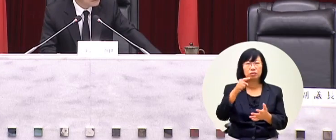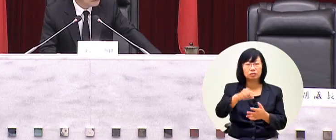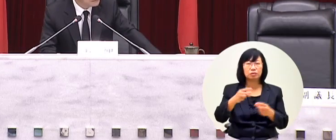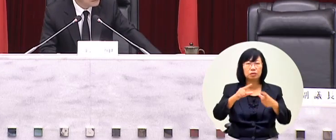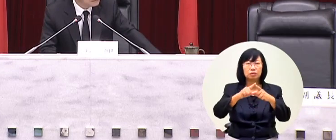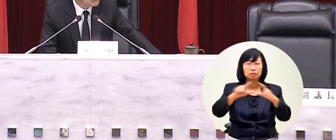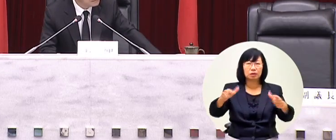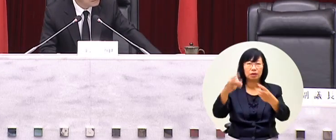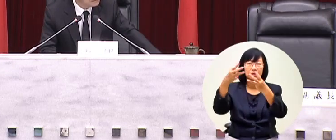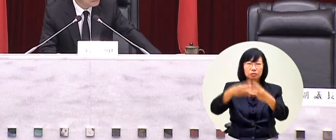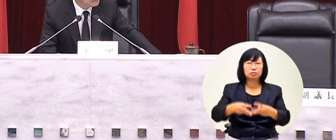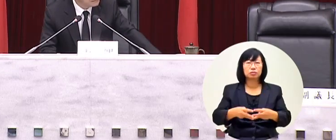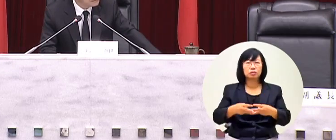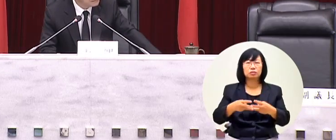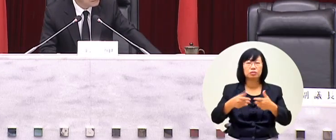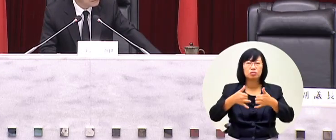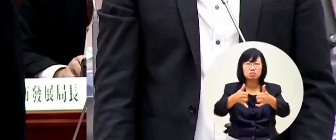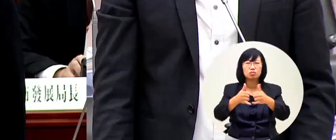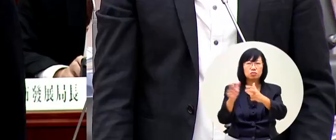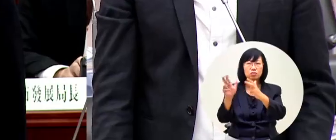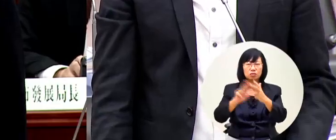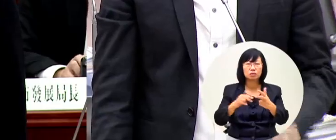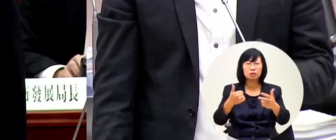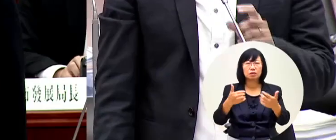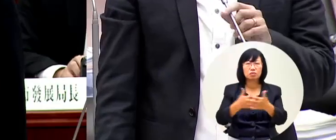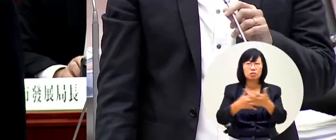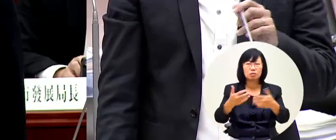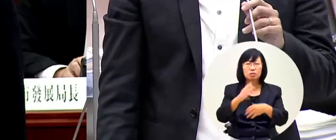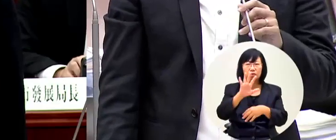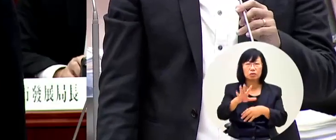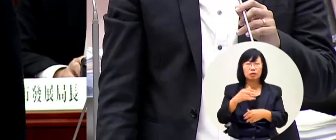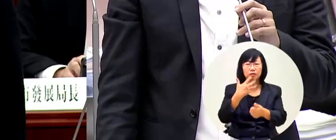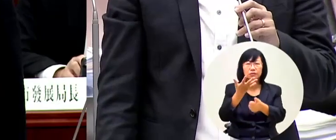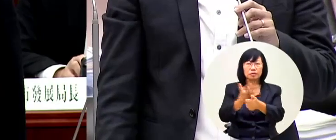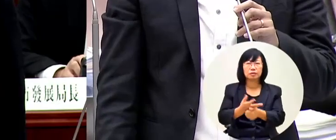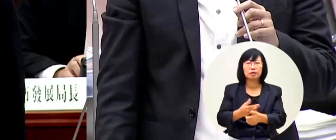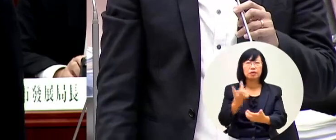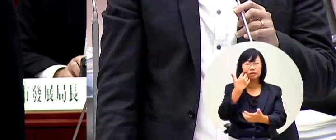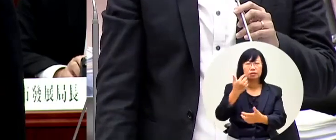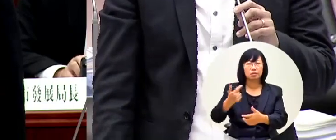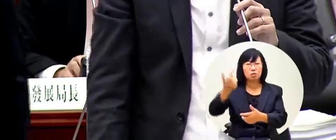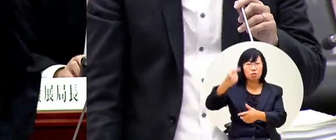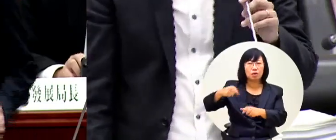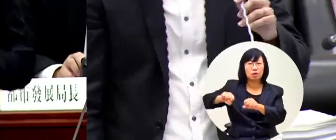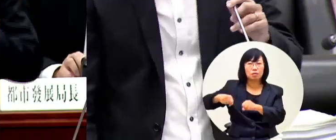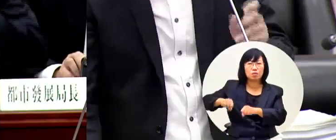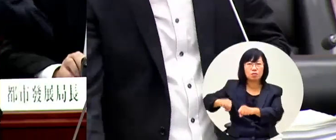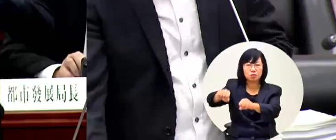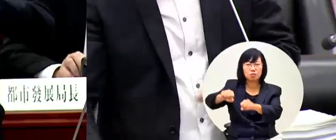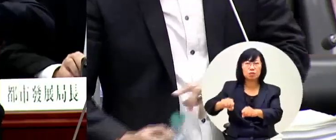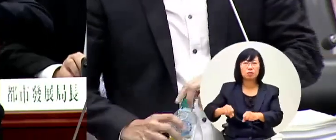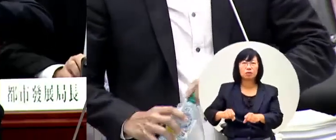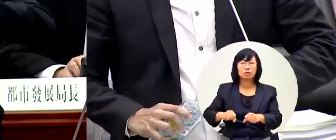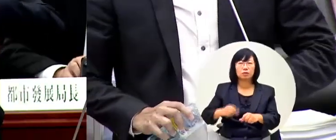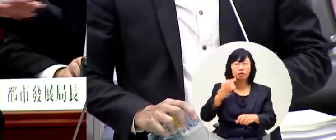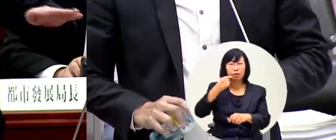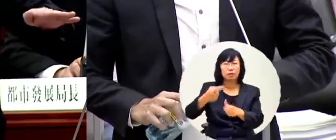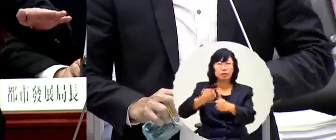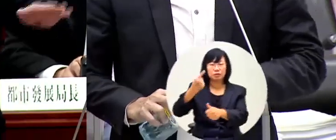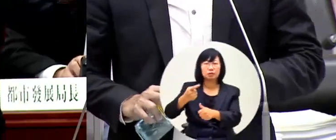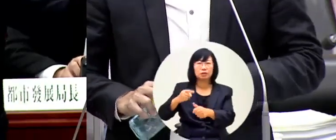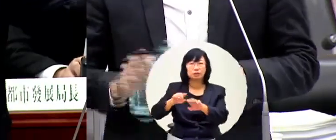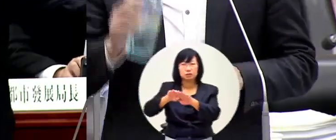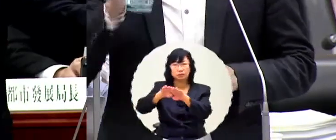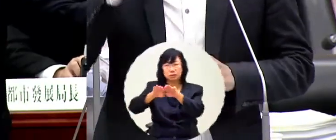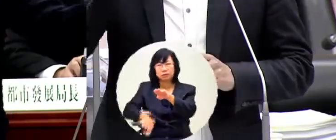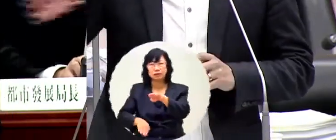清楚，我说快车道因为要让交通能够先通，所以我们会降挖现在的